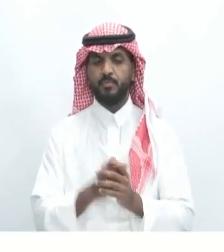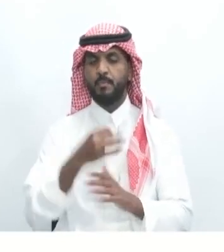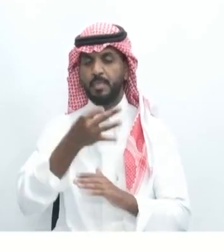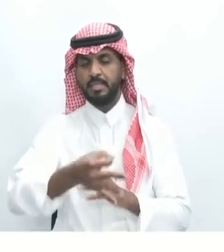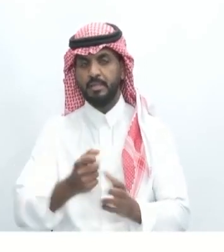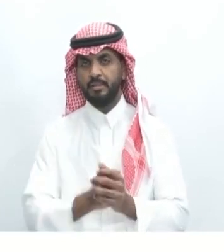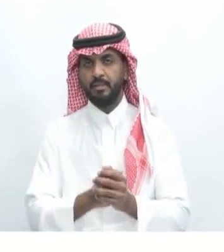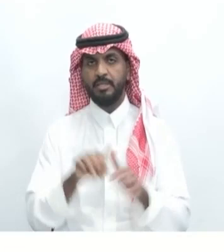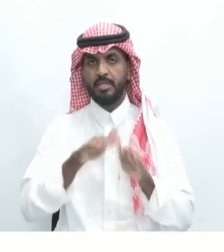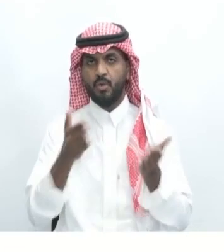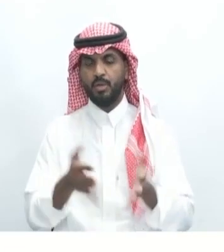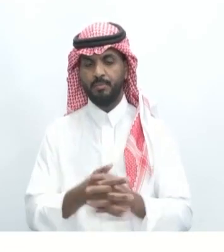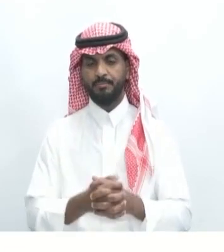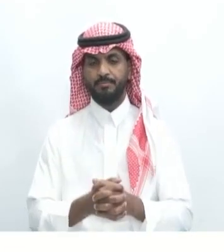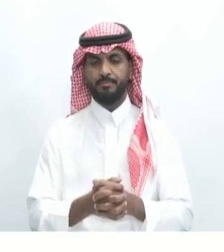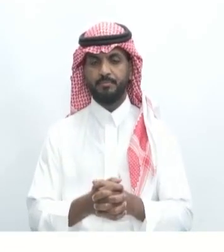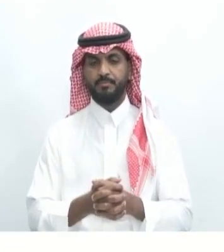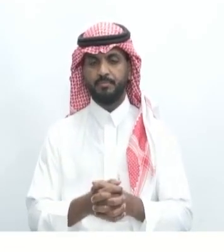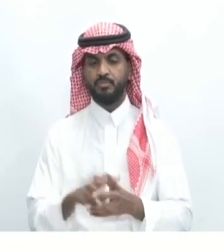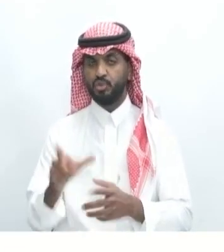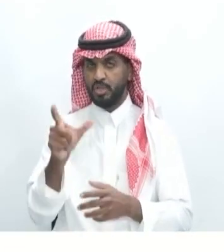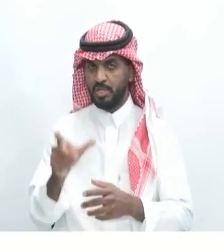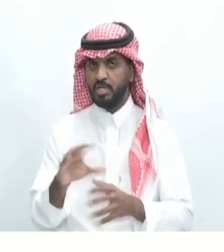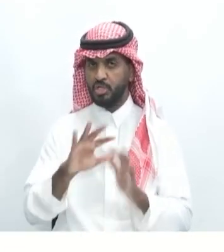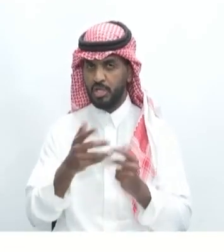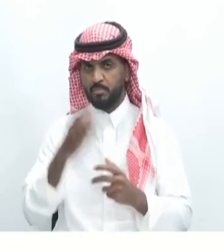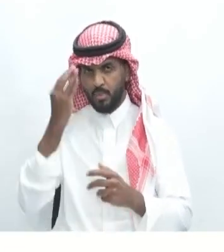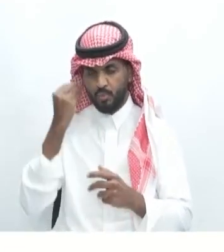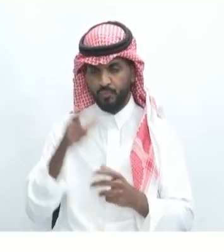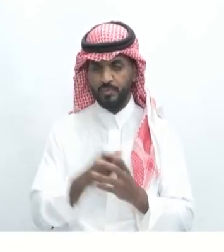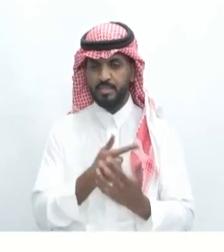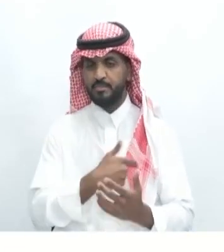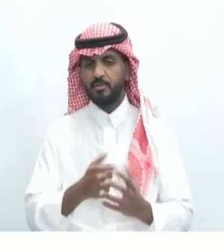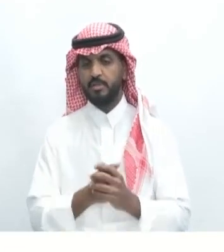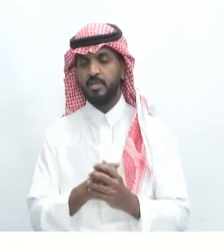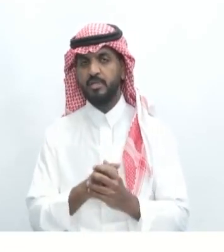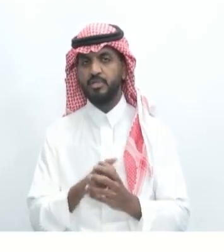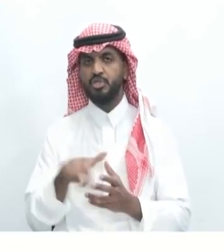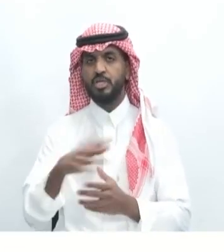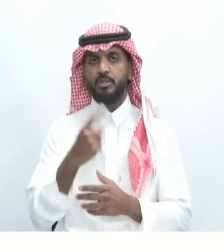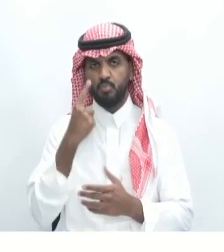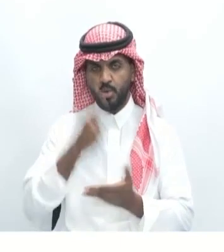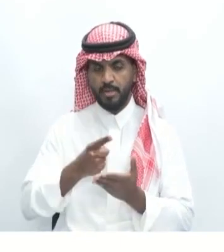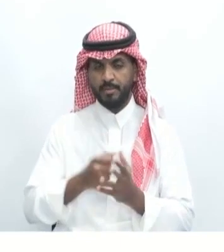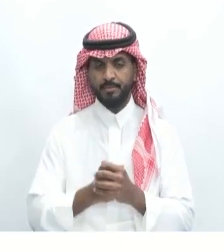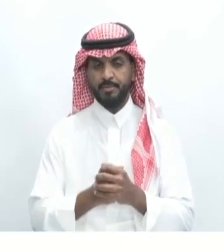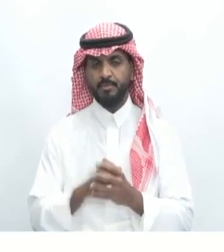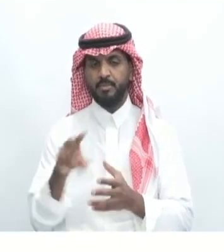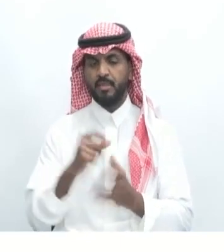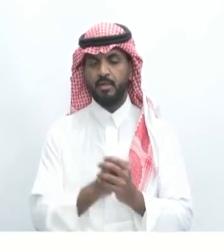مدينه طاوله المعرفه اسم يدل على شيء معين